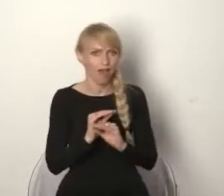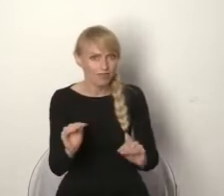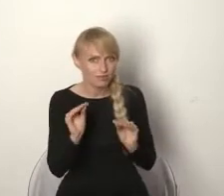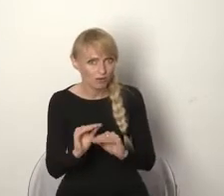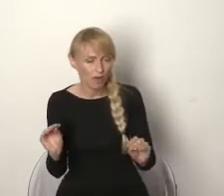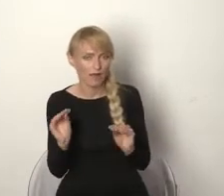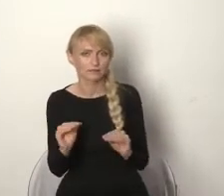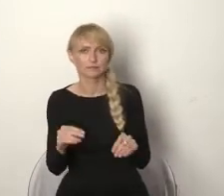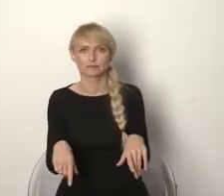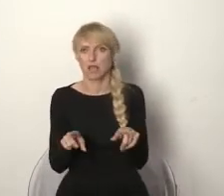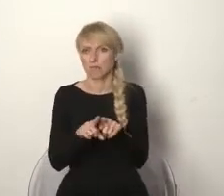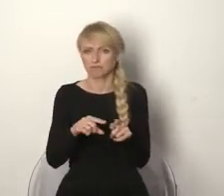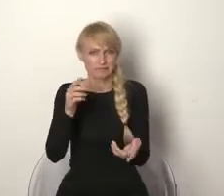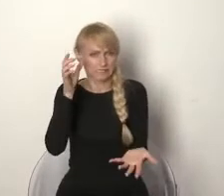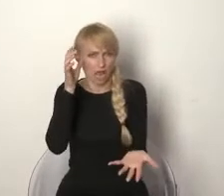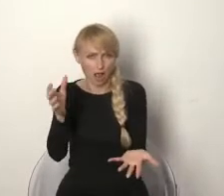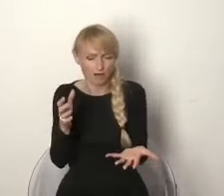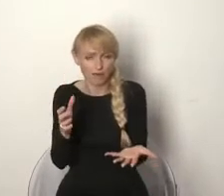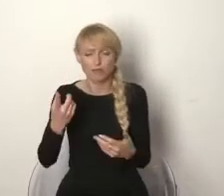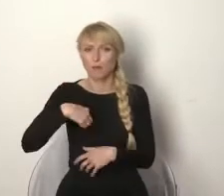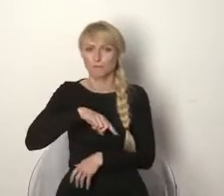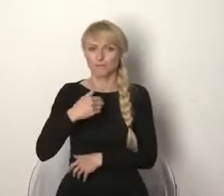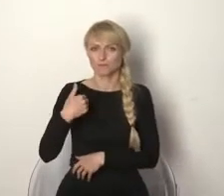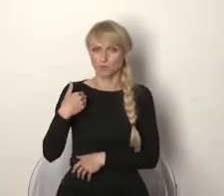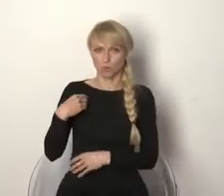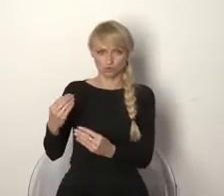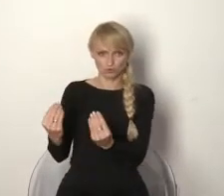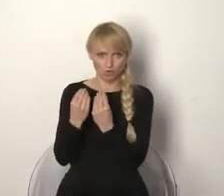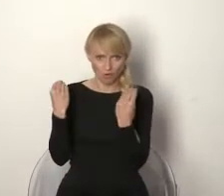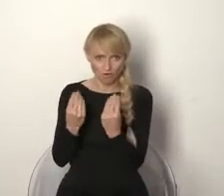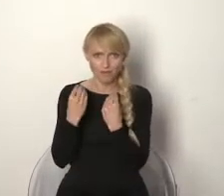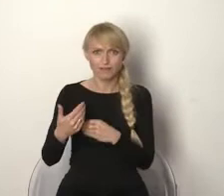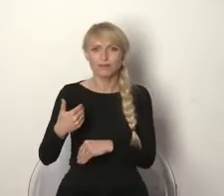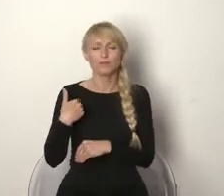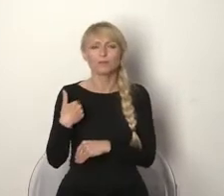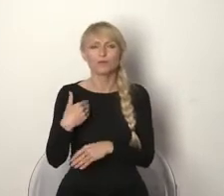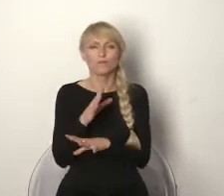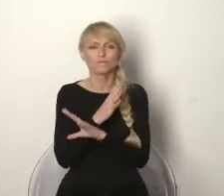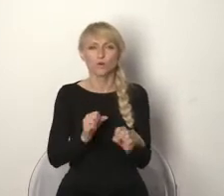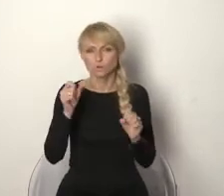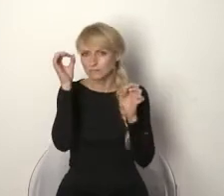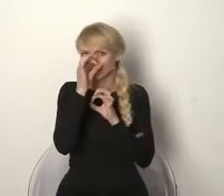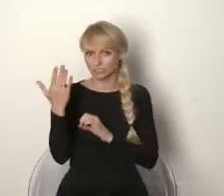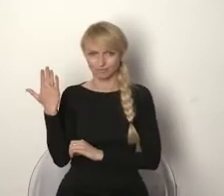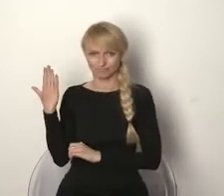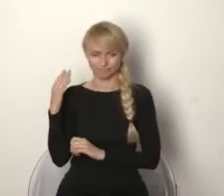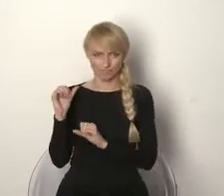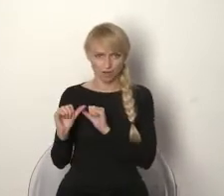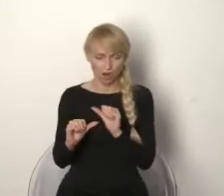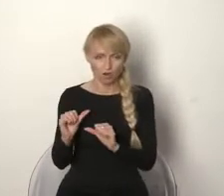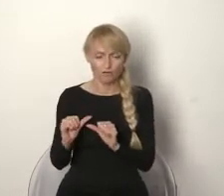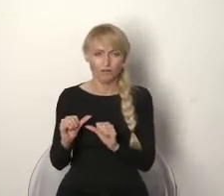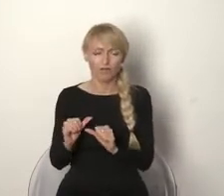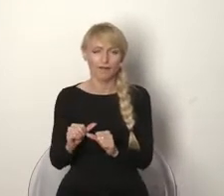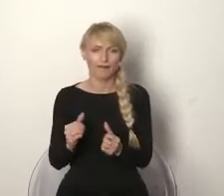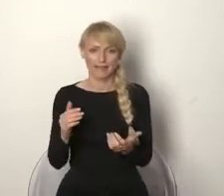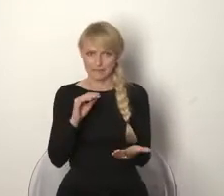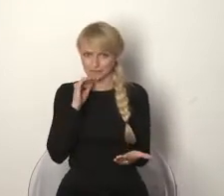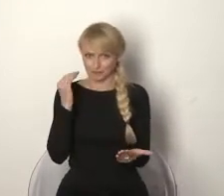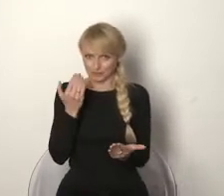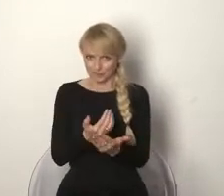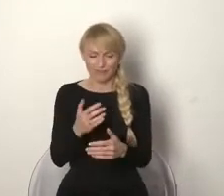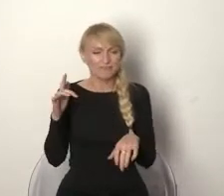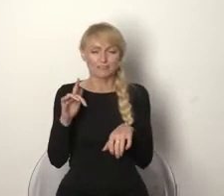rozwój pasji i talentów. Jesteśmy po pilotażu, który zakończył się w styczniu tego roku i musimy przyznać, że efekty